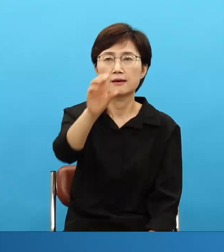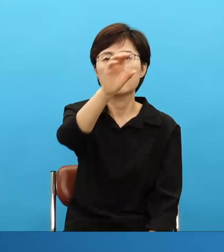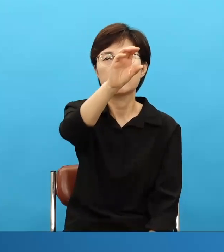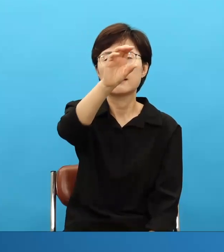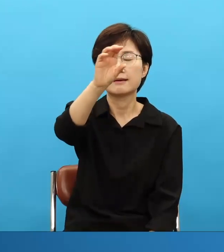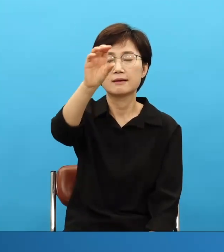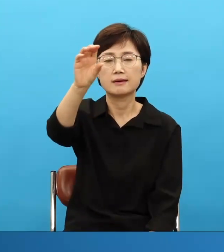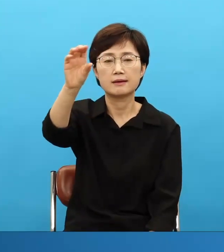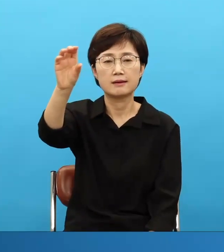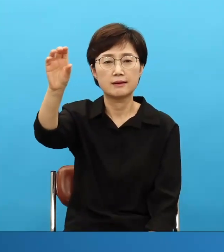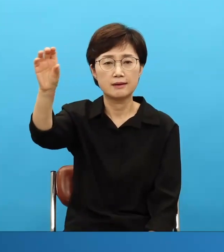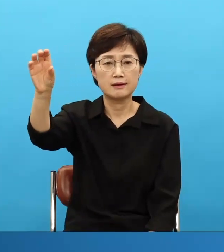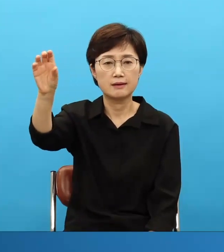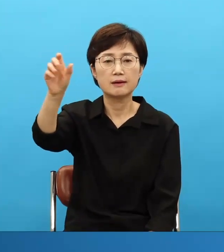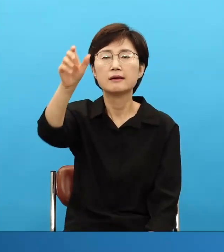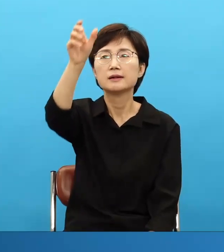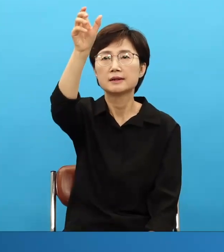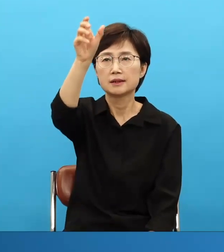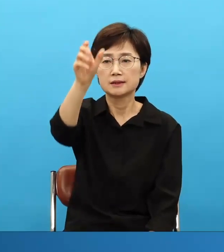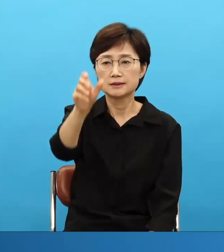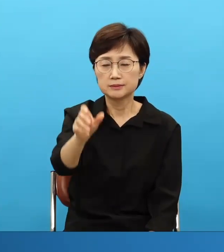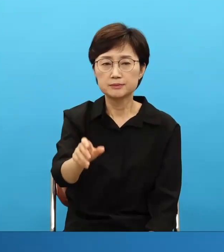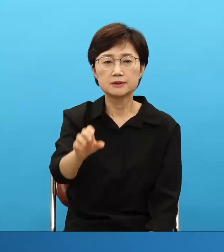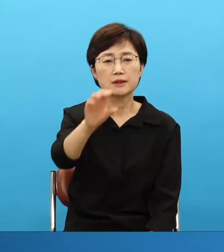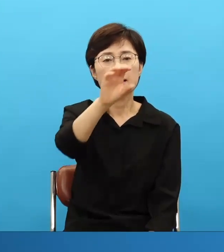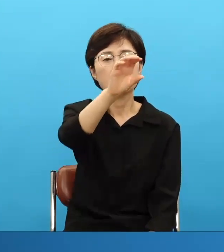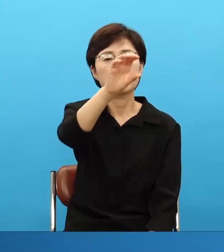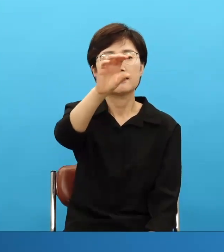십자가 십자가